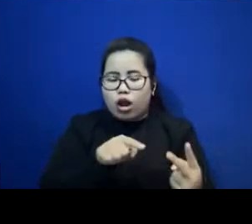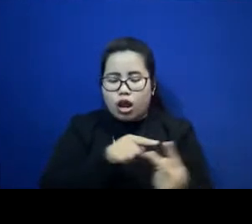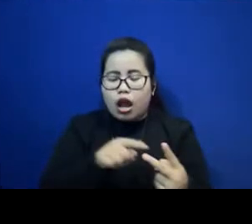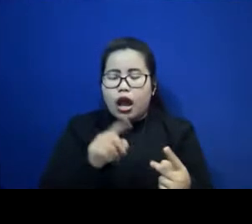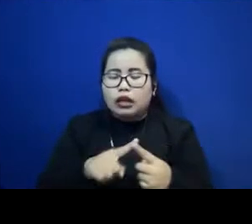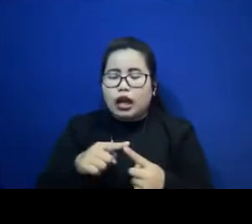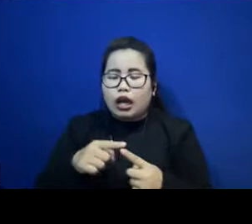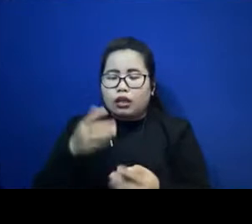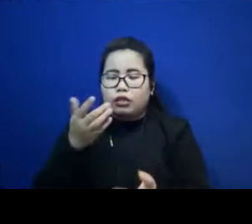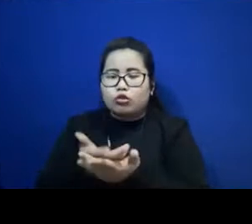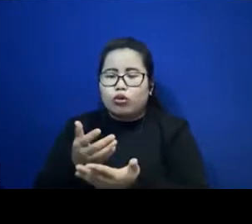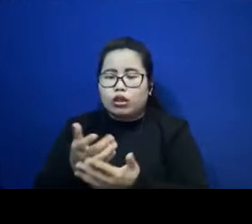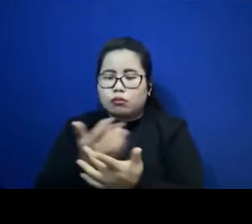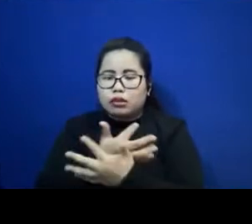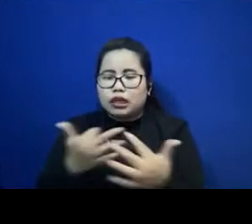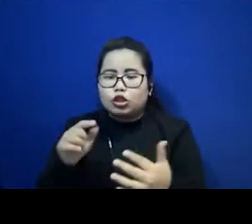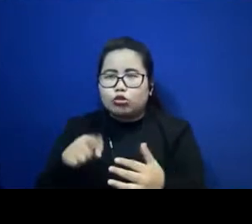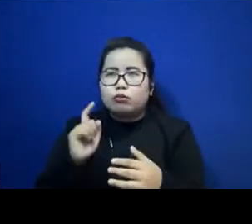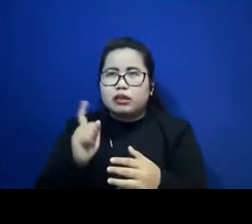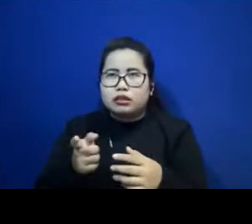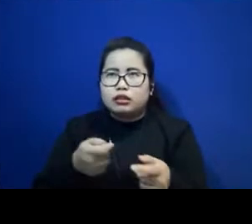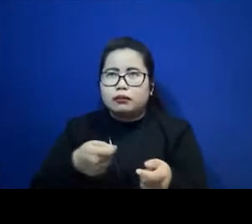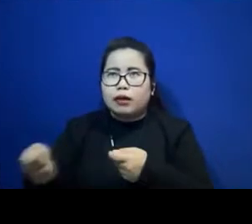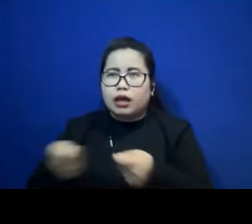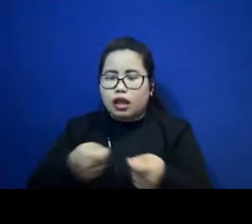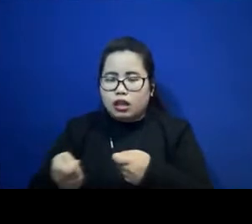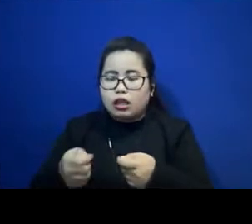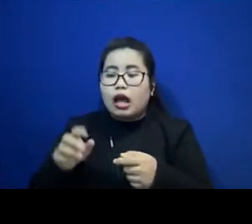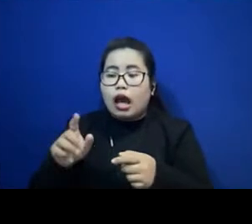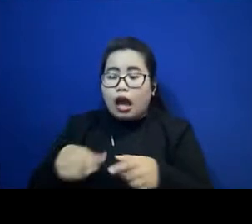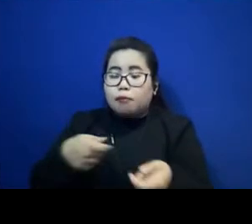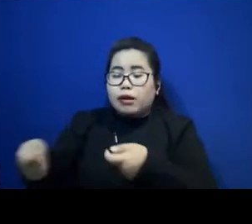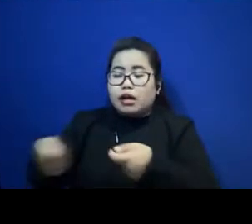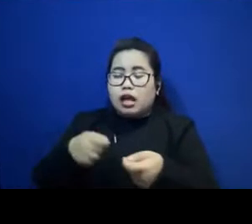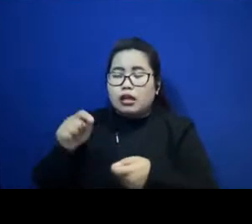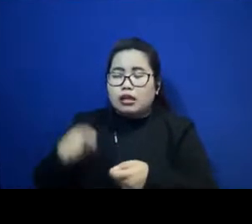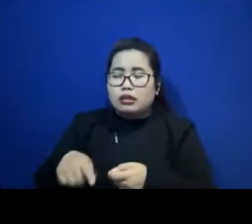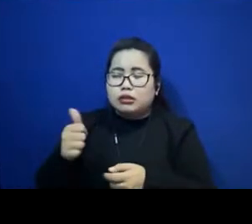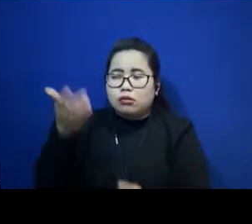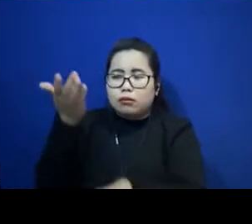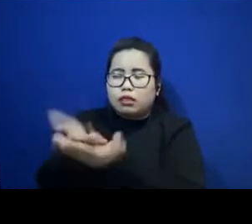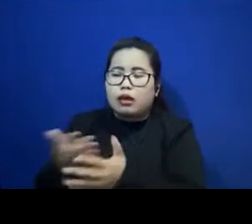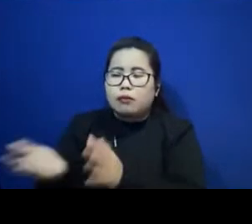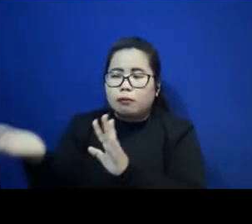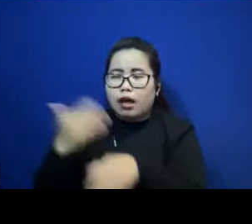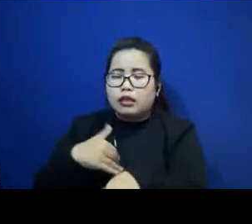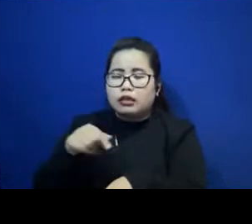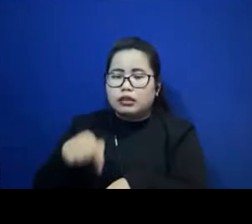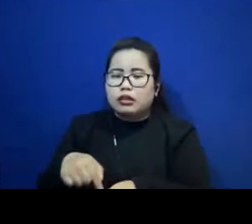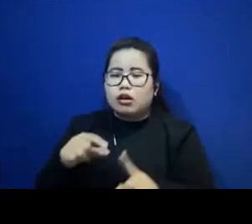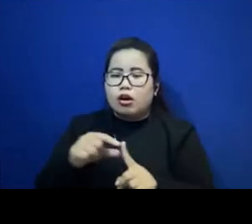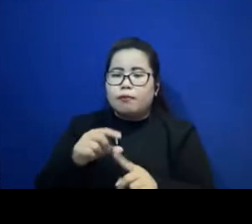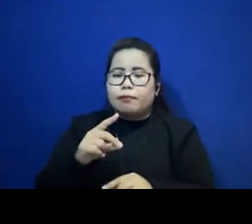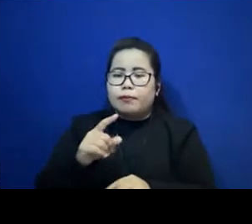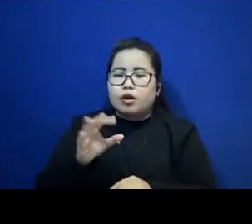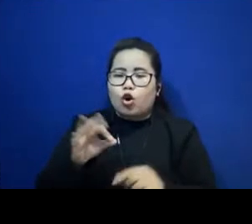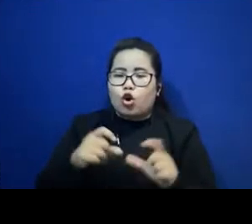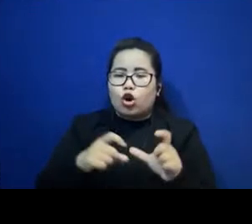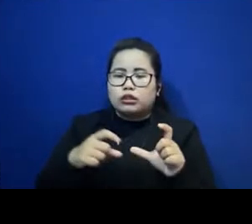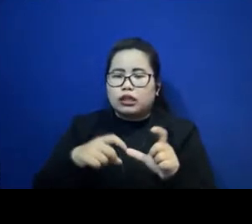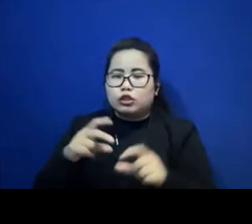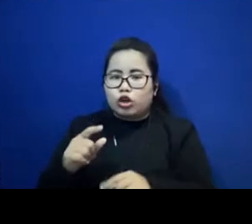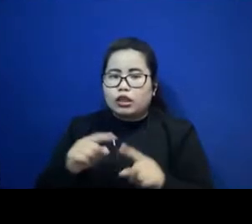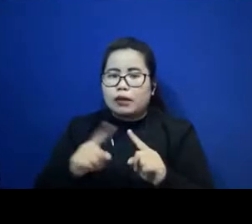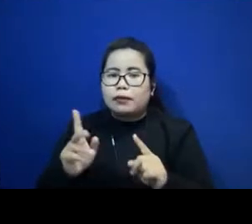masyarakat pastinya akan pengendali pengendalinya kamu menutup balik ke Permesta di dalam